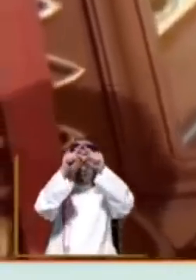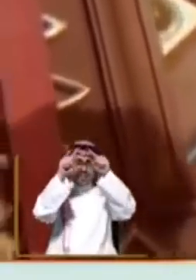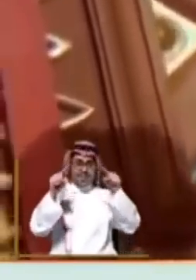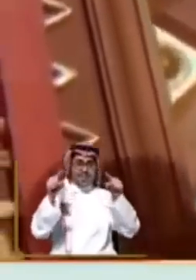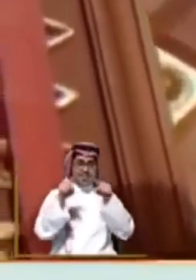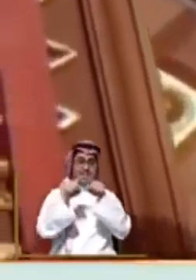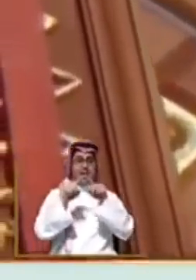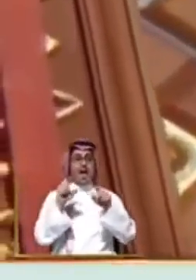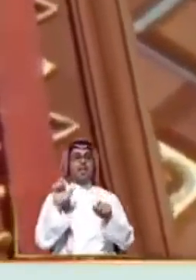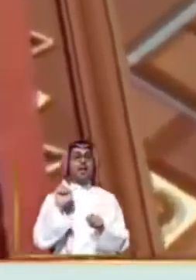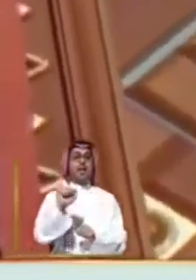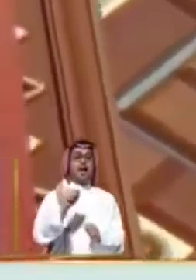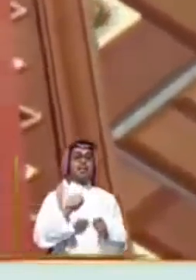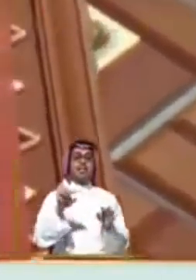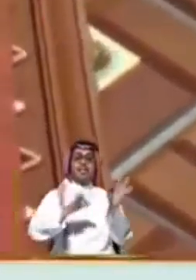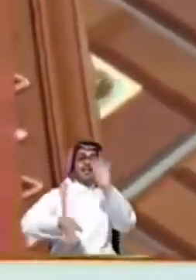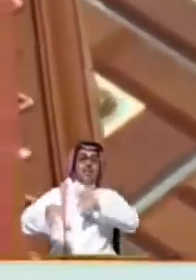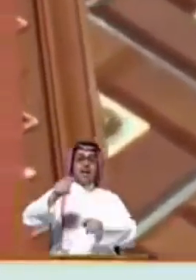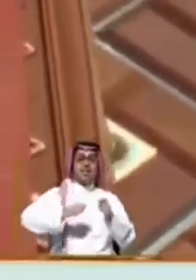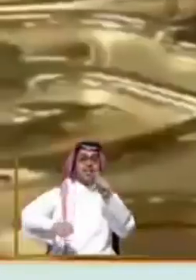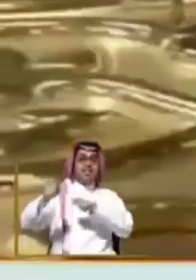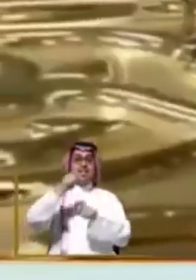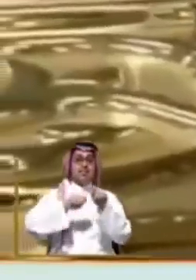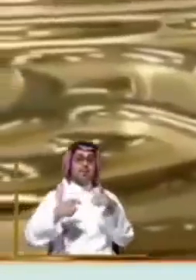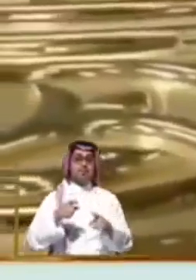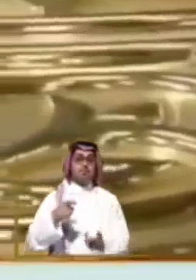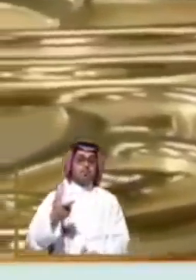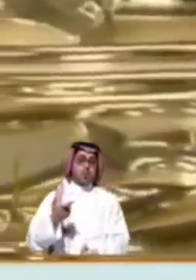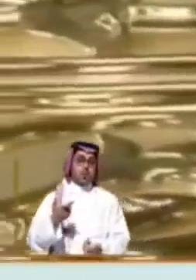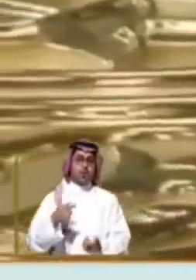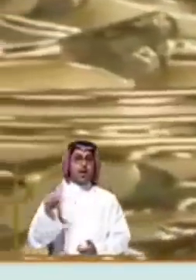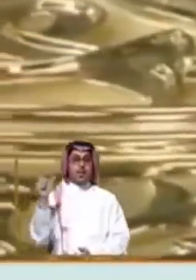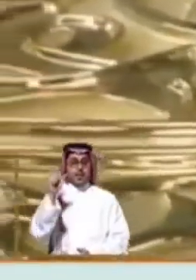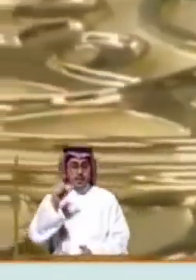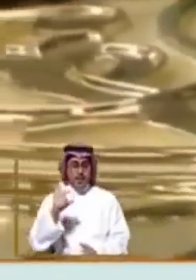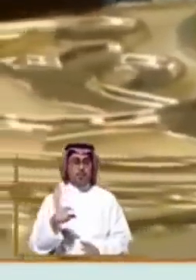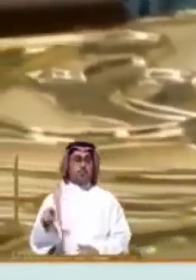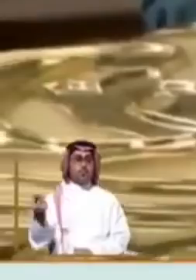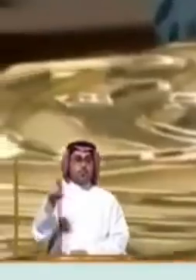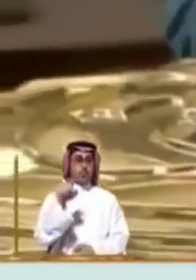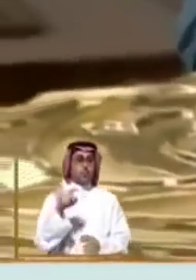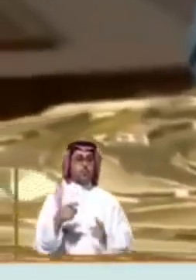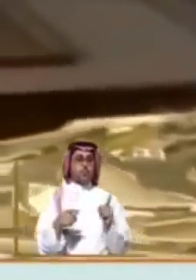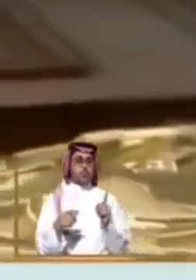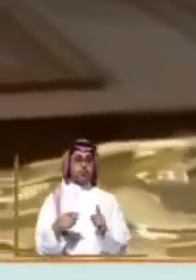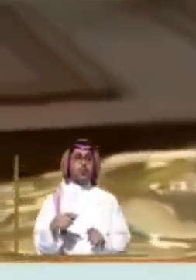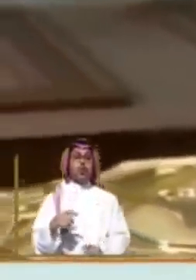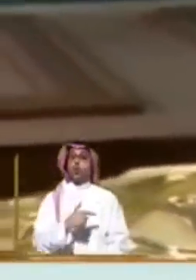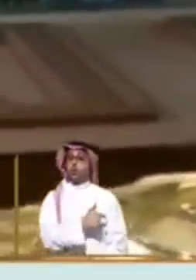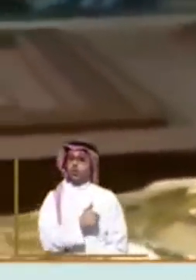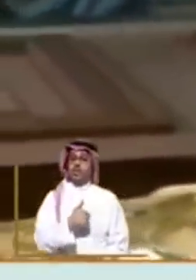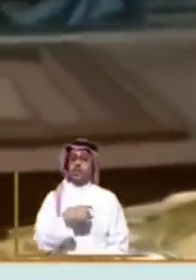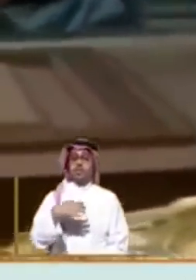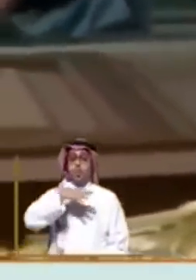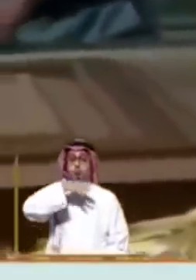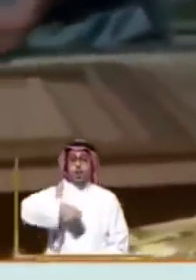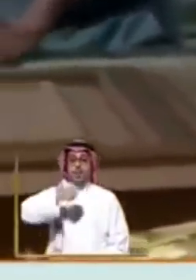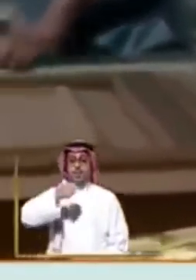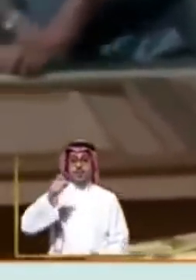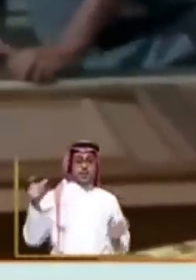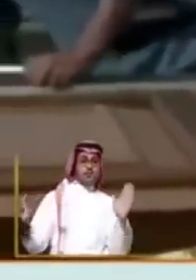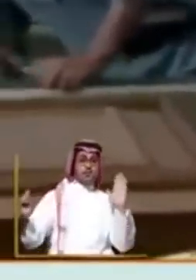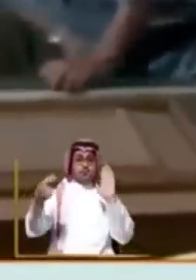الذي رسم بها اسم النبي عليه الصلاة والسلام في قلب كل باب. كما صنعت أبواب